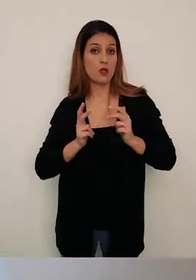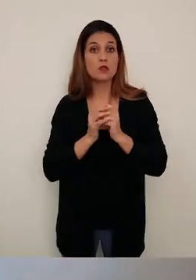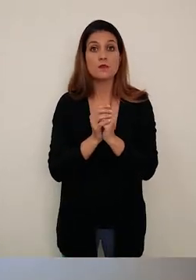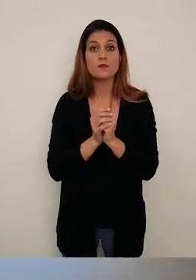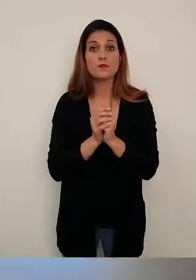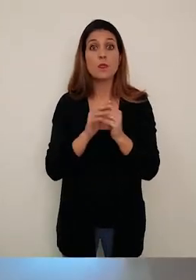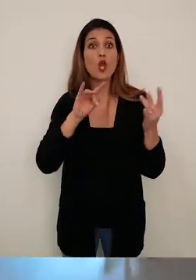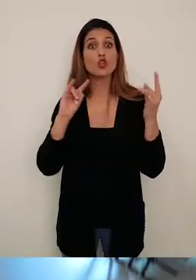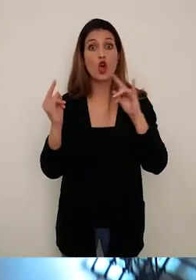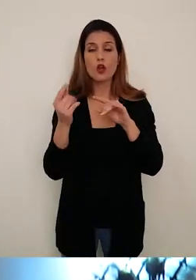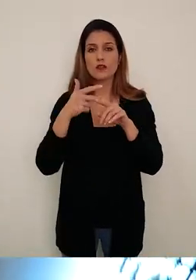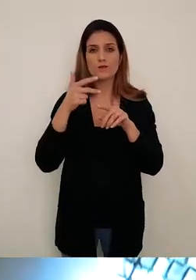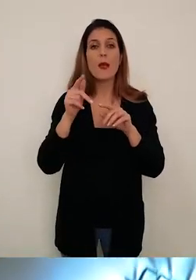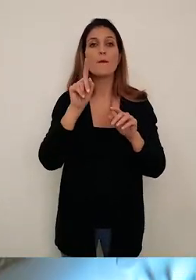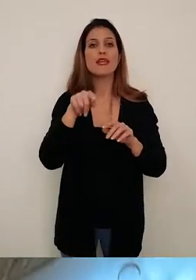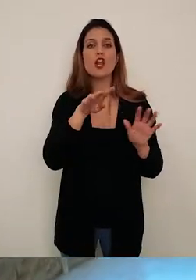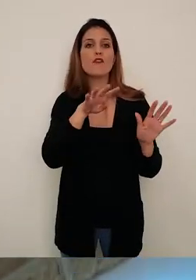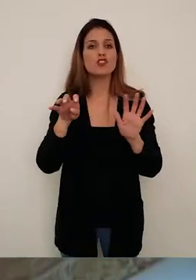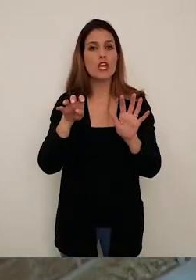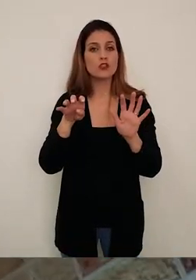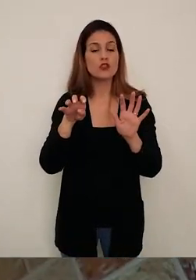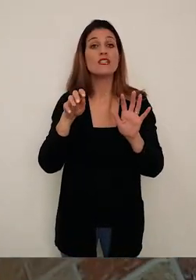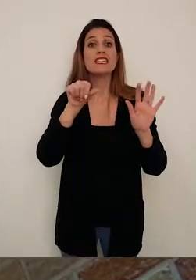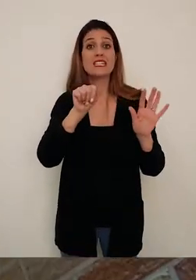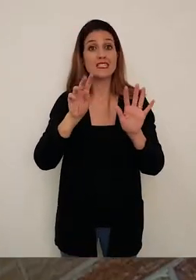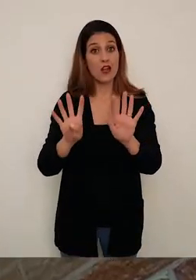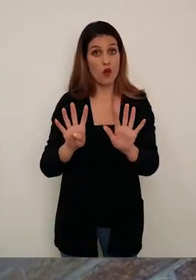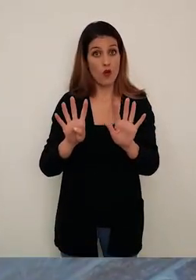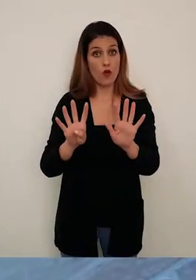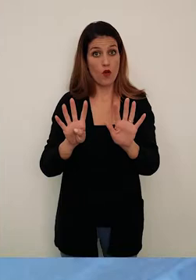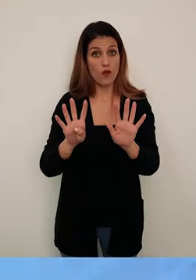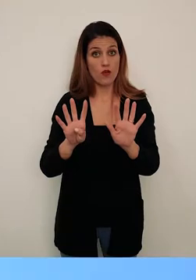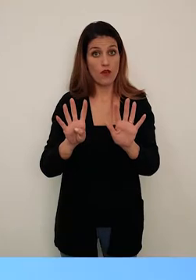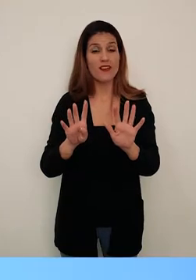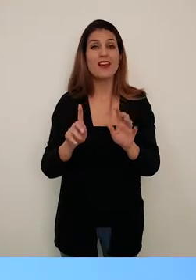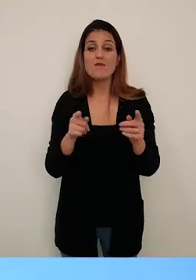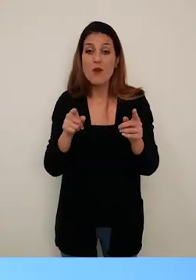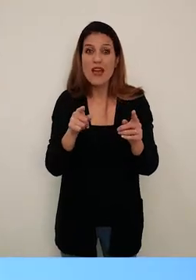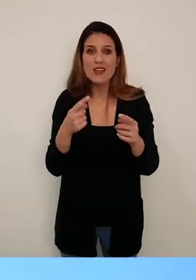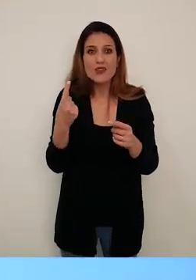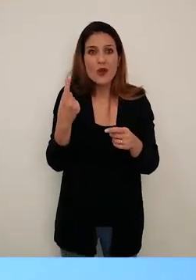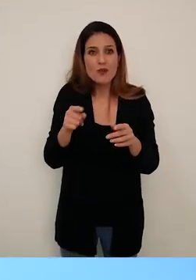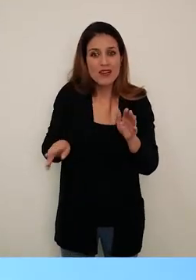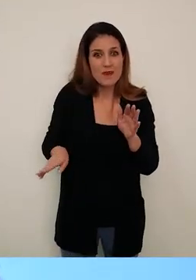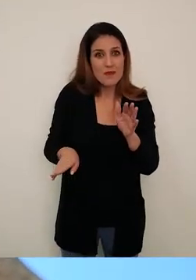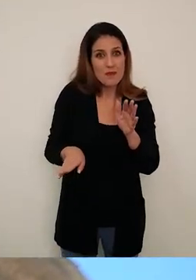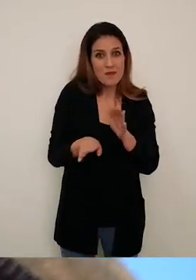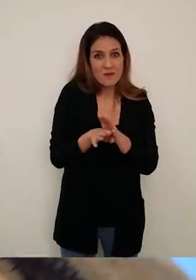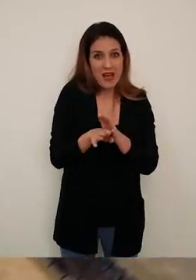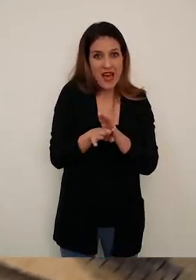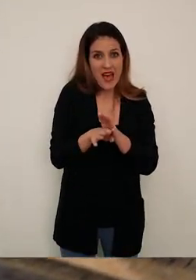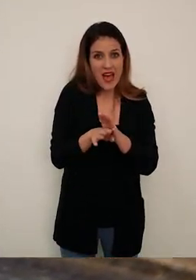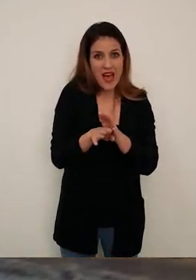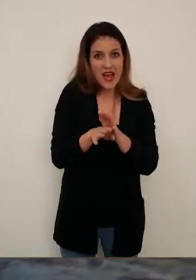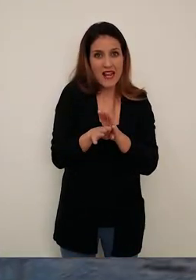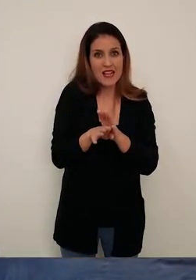La torre venne restaurata nel 1969 e da quel momento, data la sua centralità nella vita della comunità